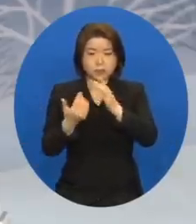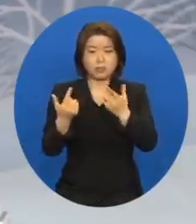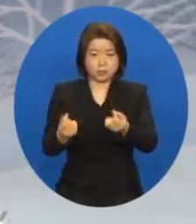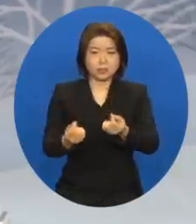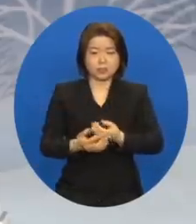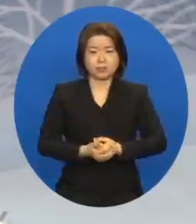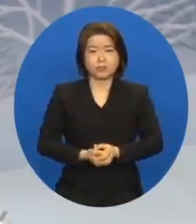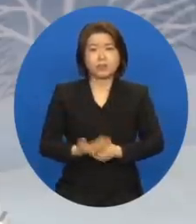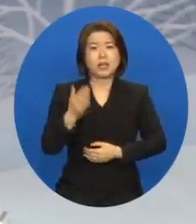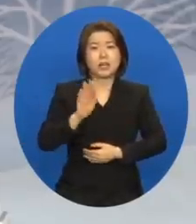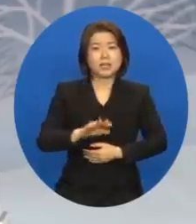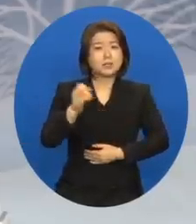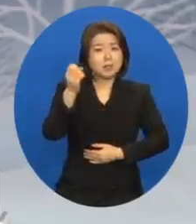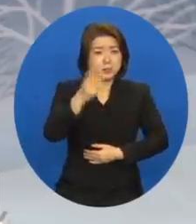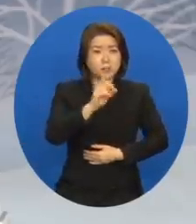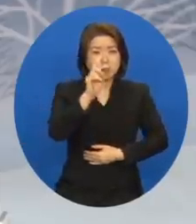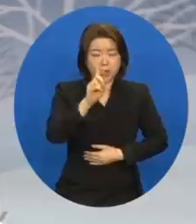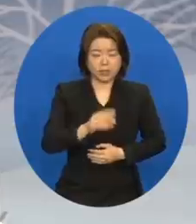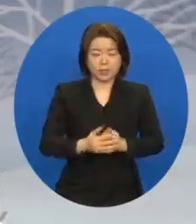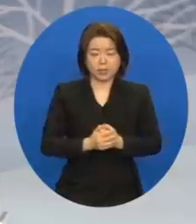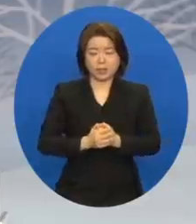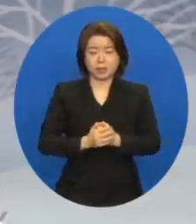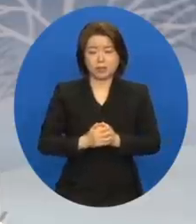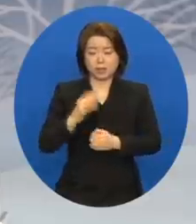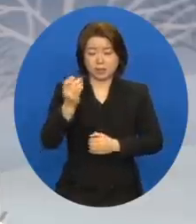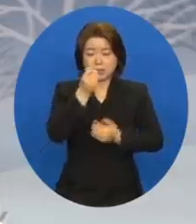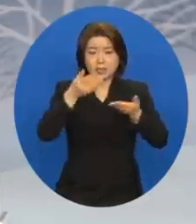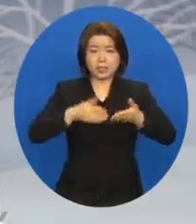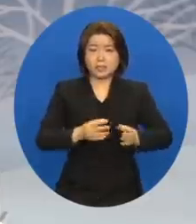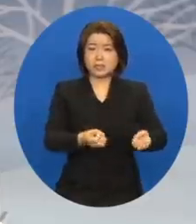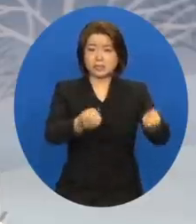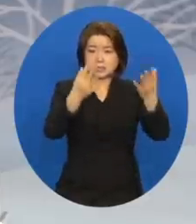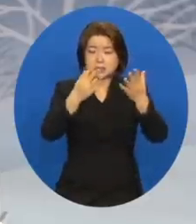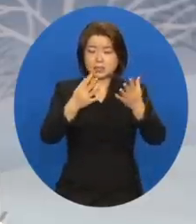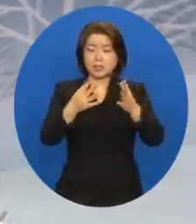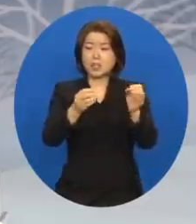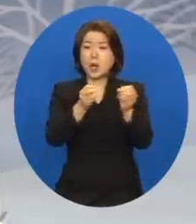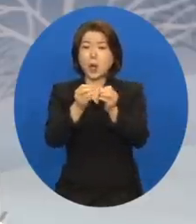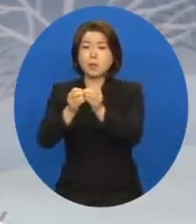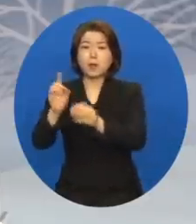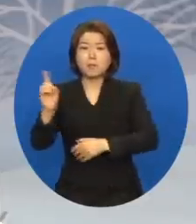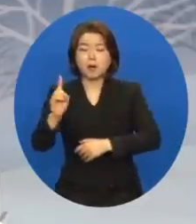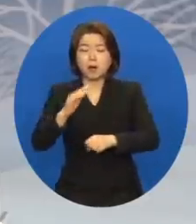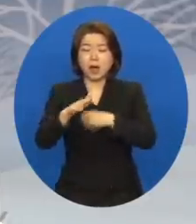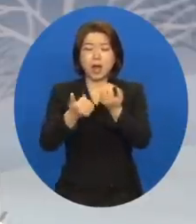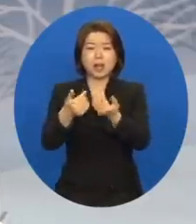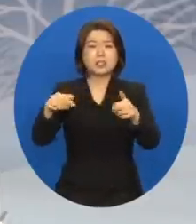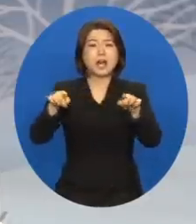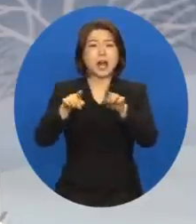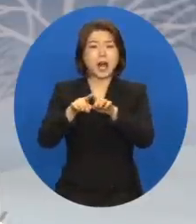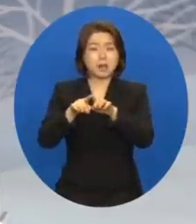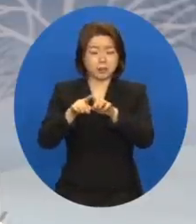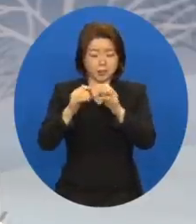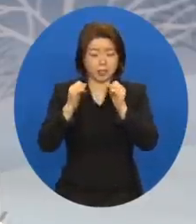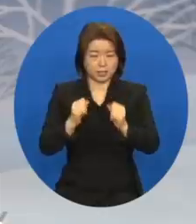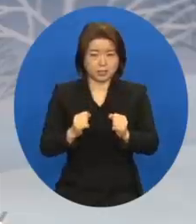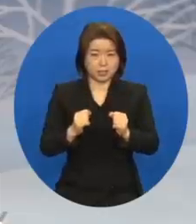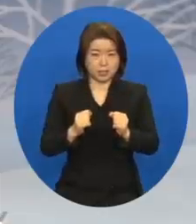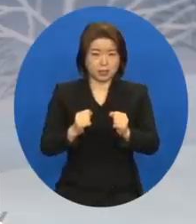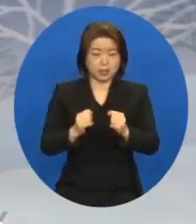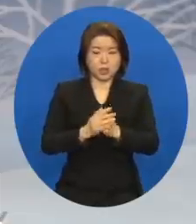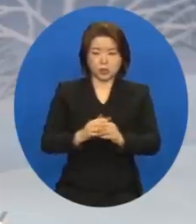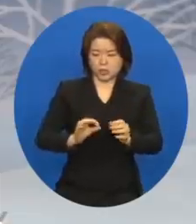그러나 또 하나 성탄절의 메시지 임마누엘이시죠. 하나님이 사람과 함께